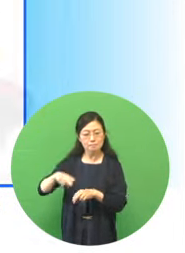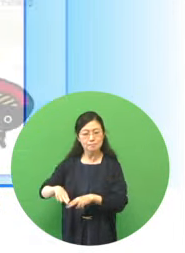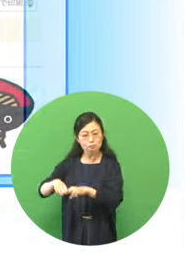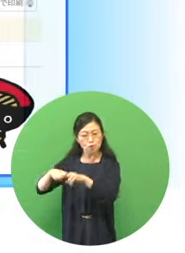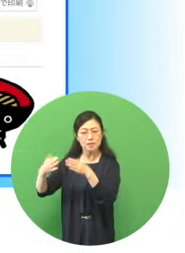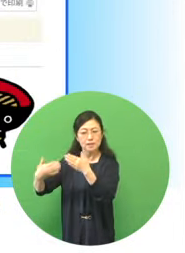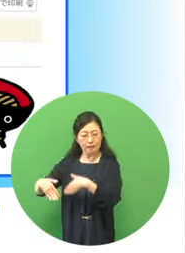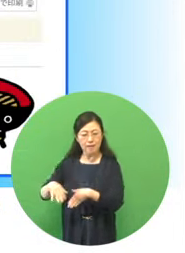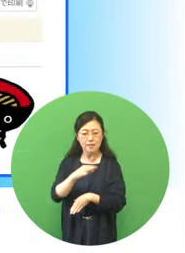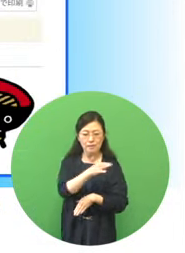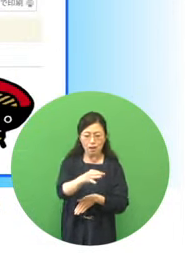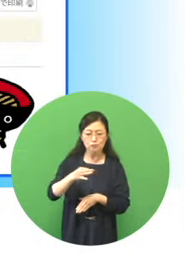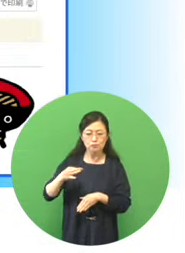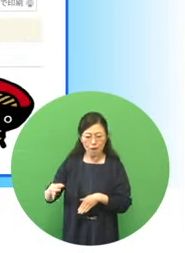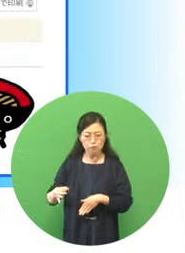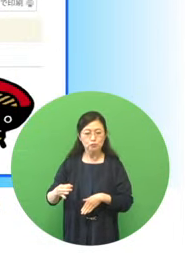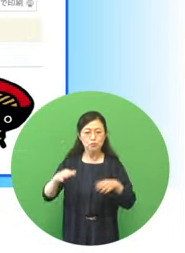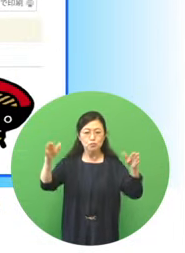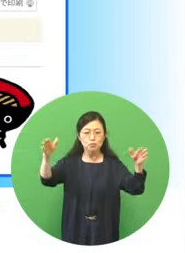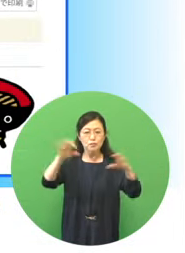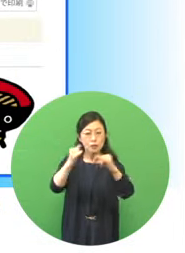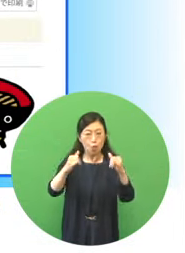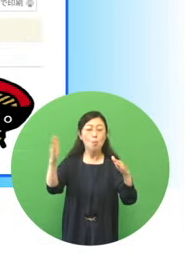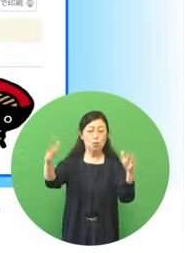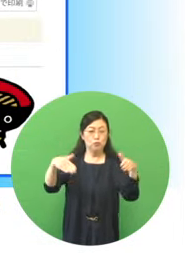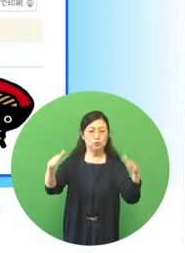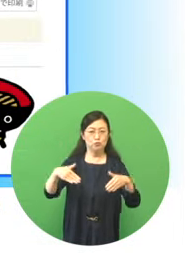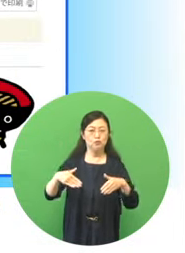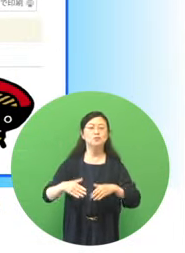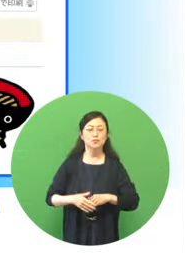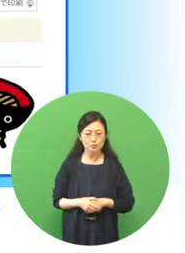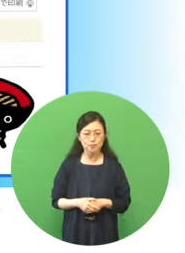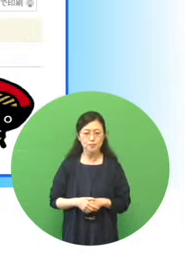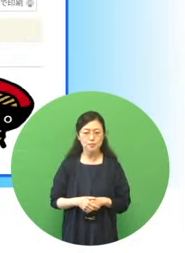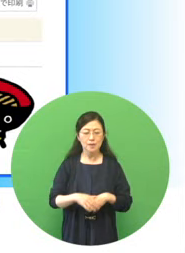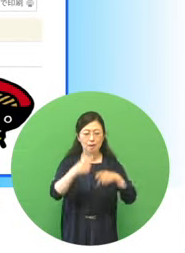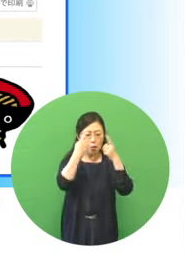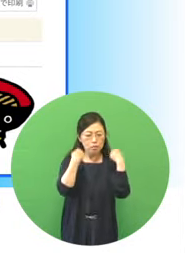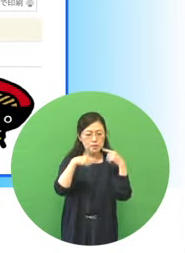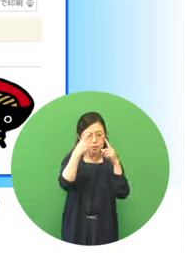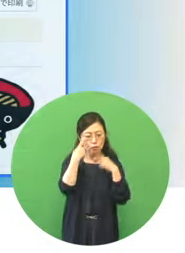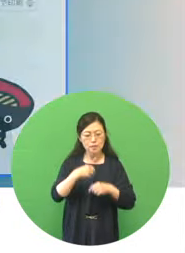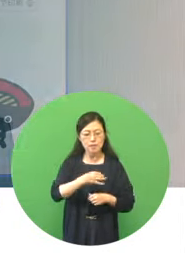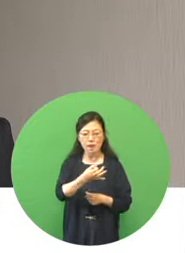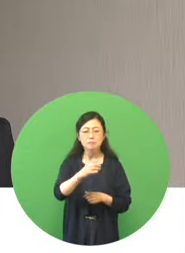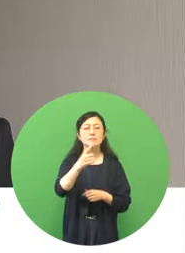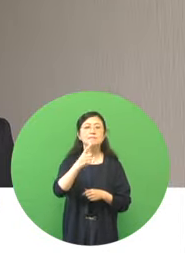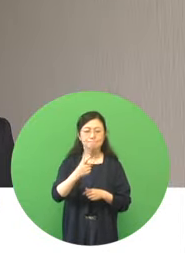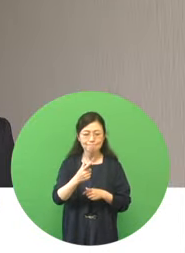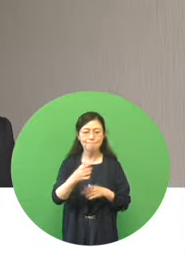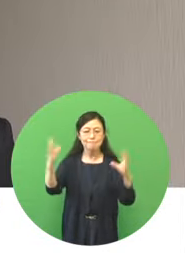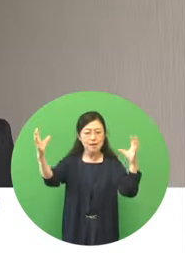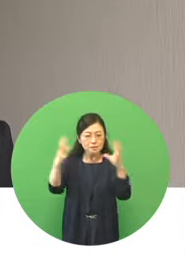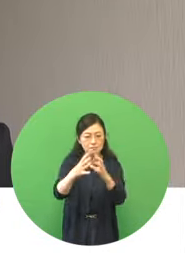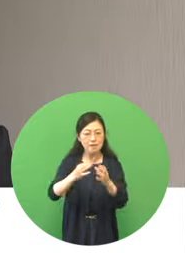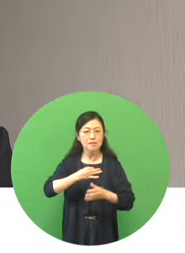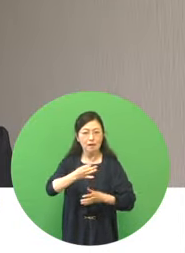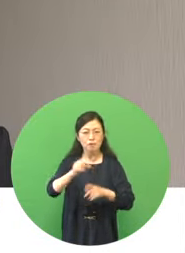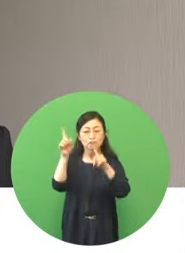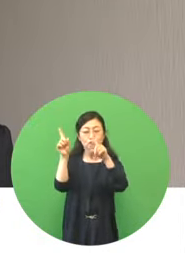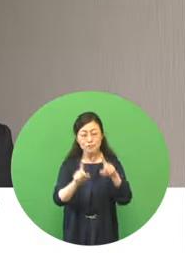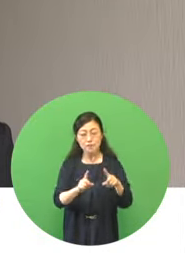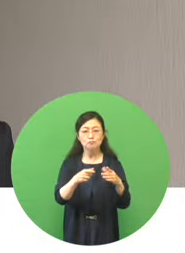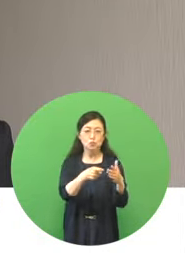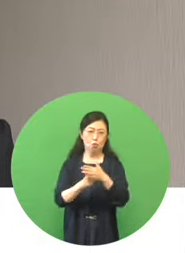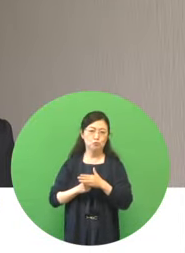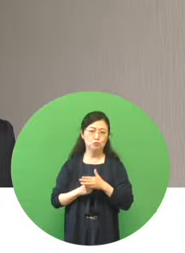電池を共同で購入する県民の皆様を募集いたします。参加者が多いほどよりお得に購入できますので、